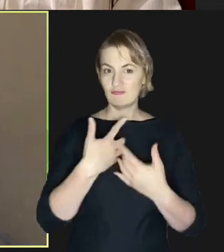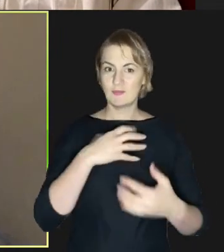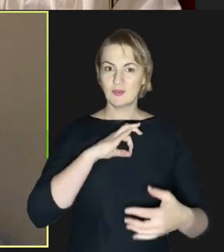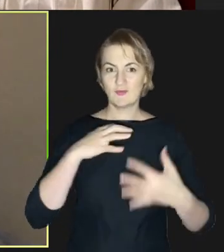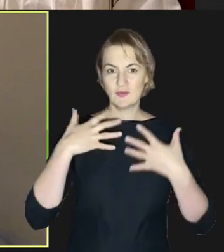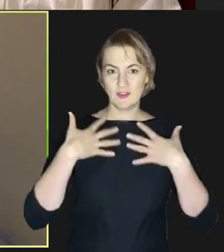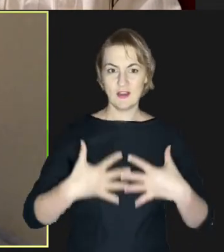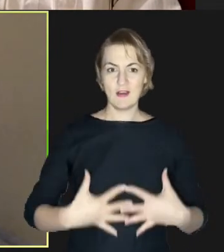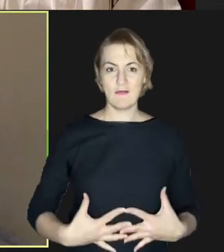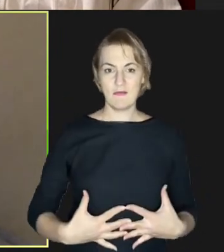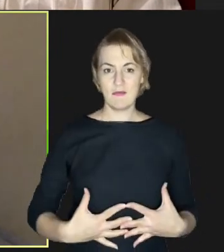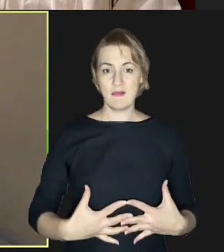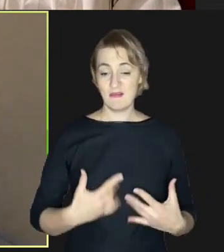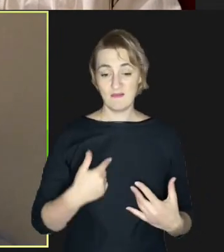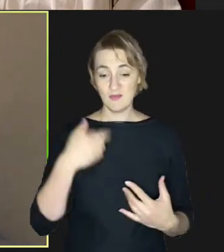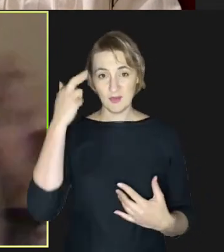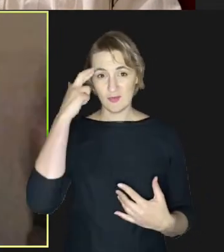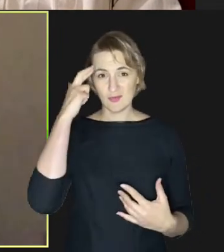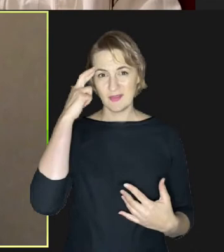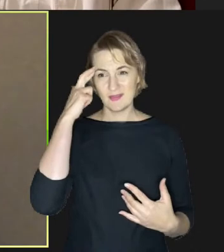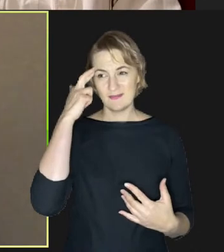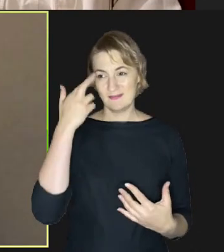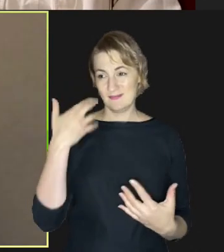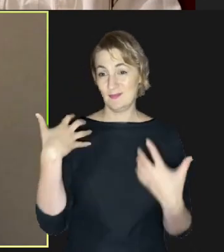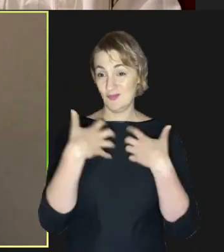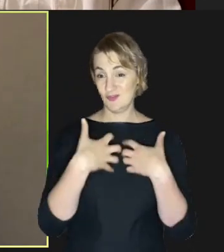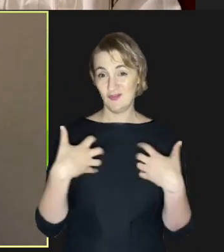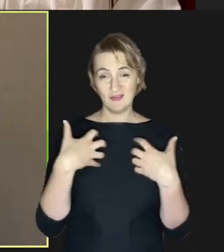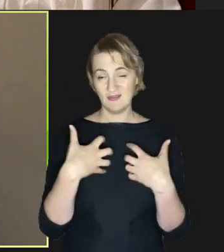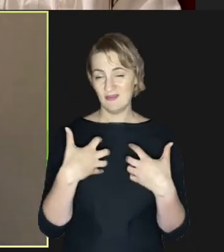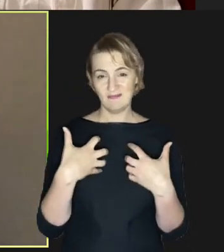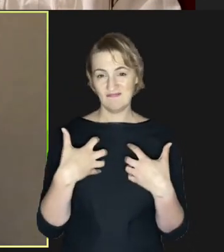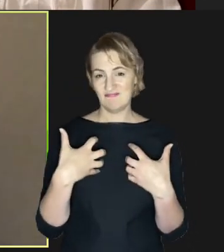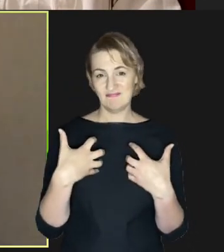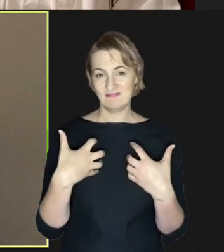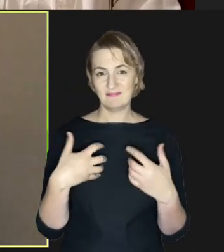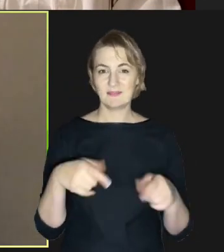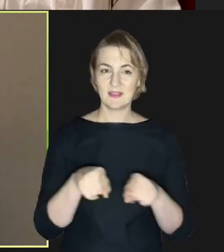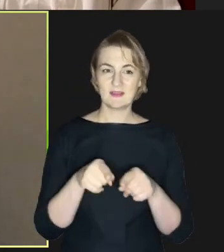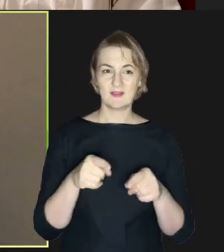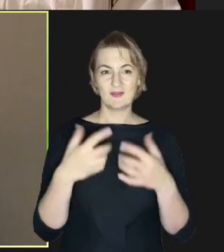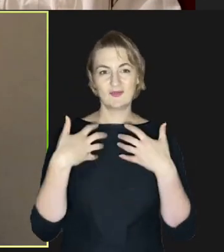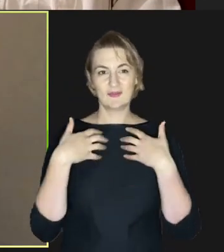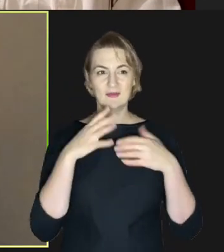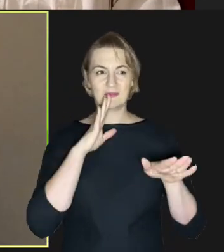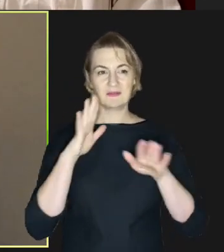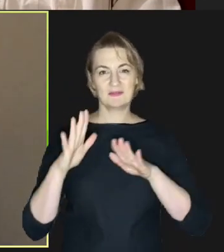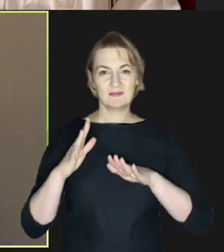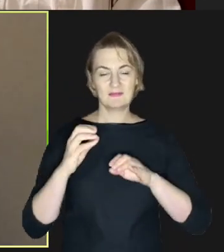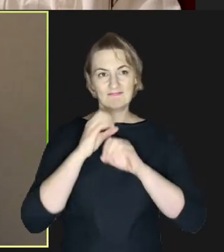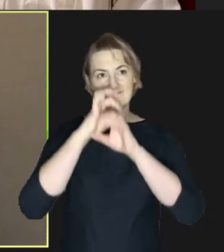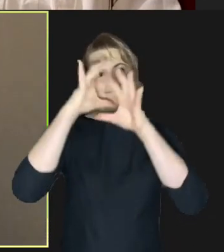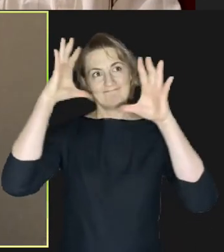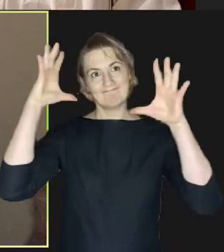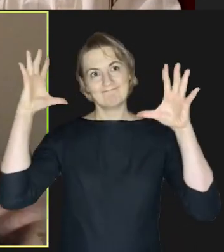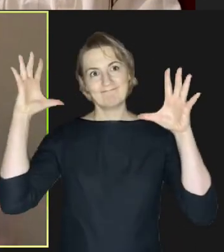nie zrozumiesz swojego ciała, to będziesz żyć w jakiejś kolejnej iluzji, w jakimś takim,